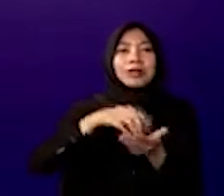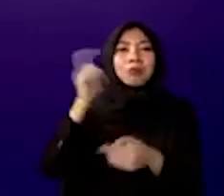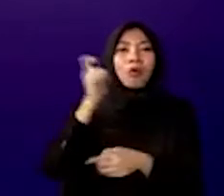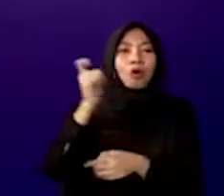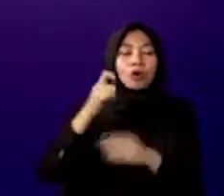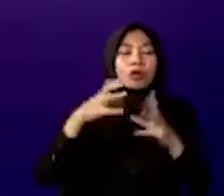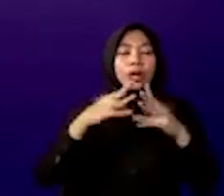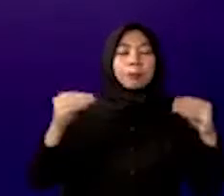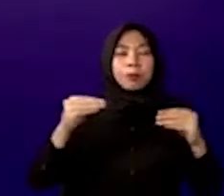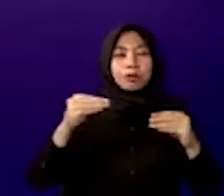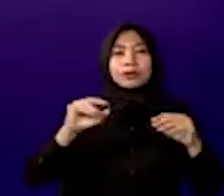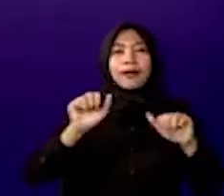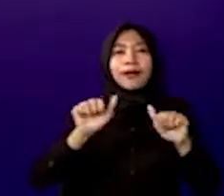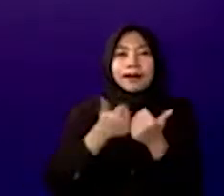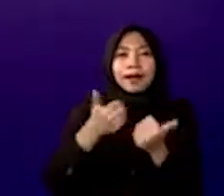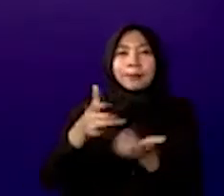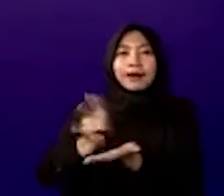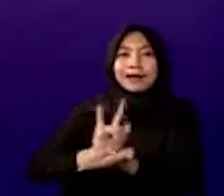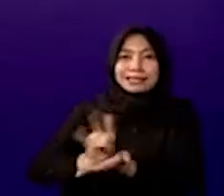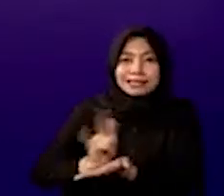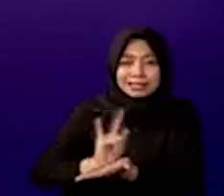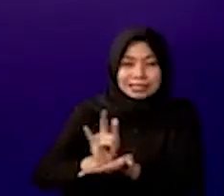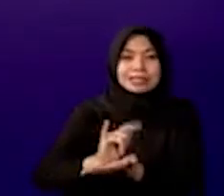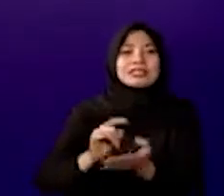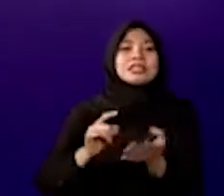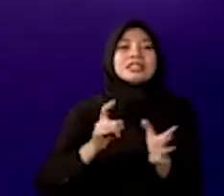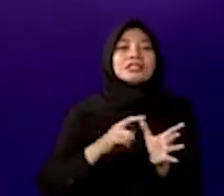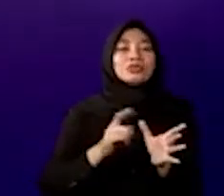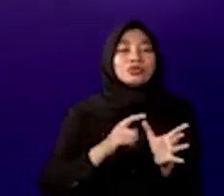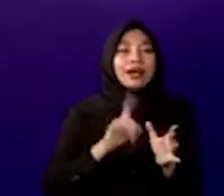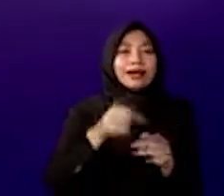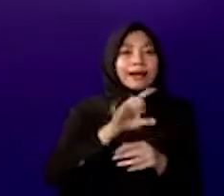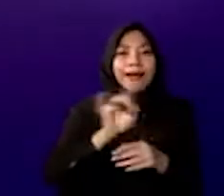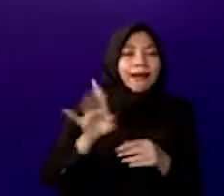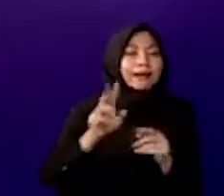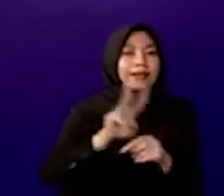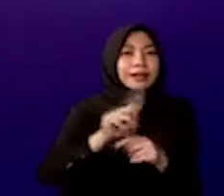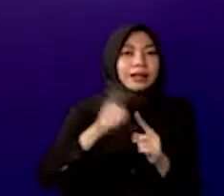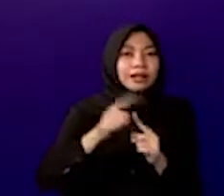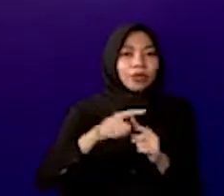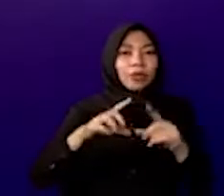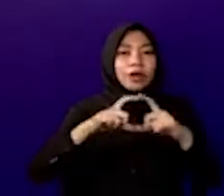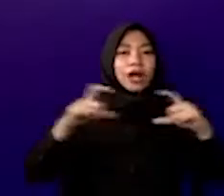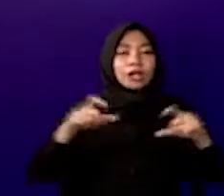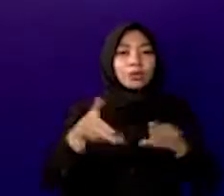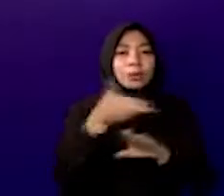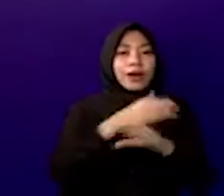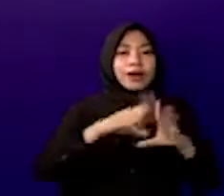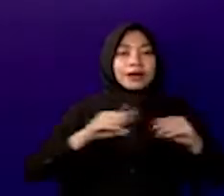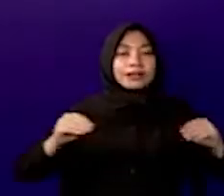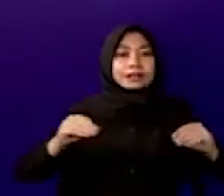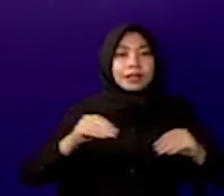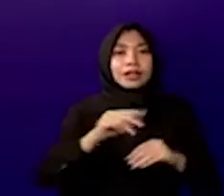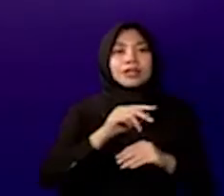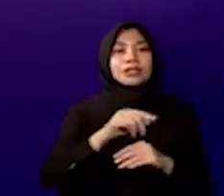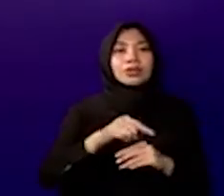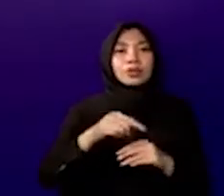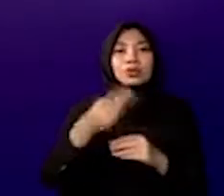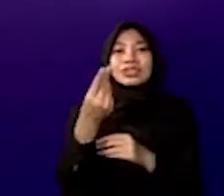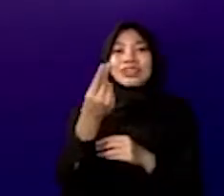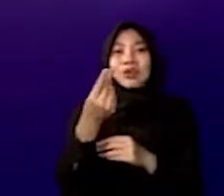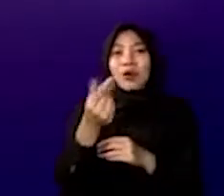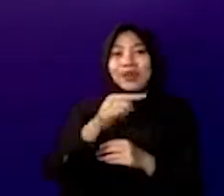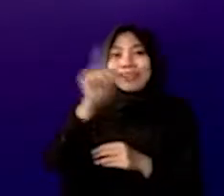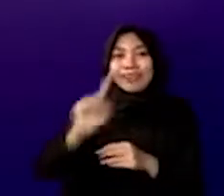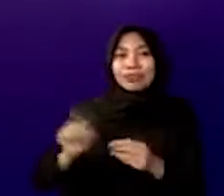6,8 Bansos non jabod tabek 33 triliun kartu prakerja 20 triliun diskon listrik